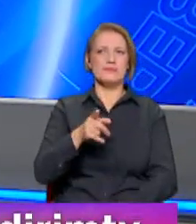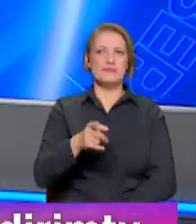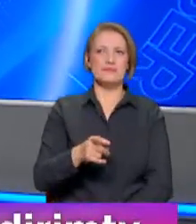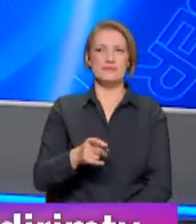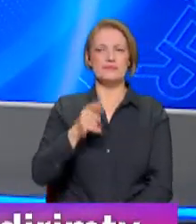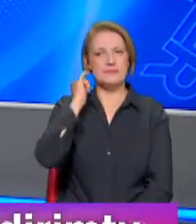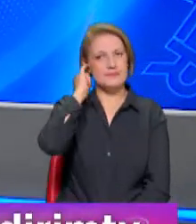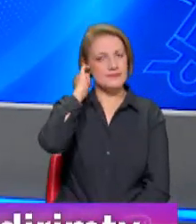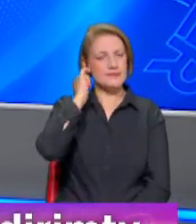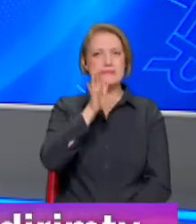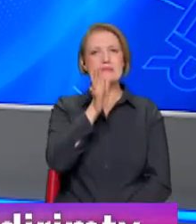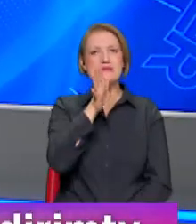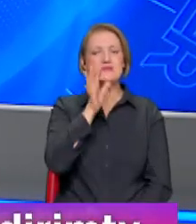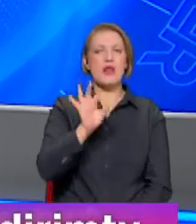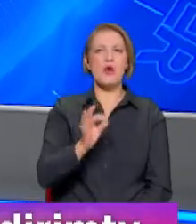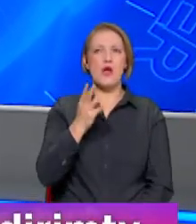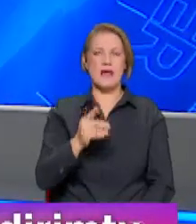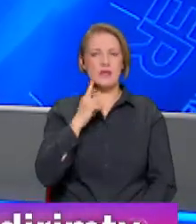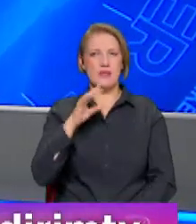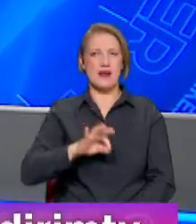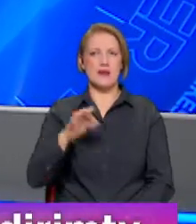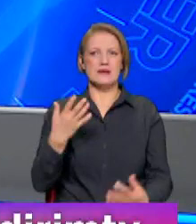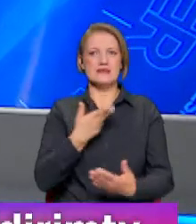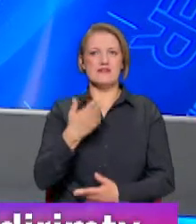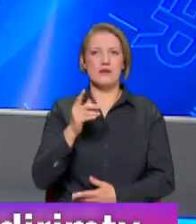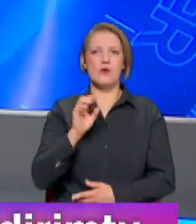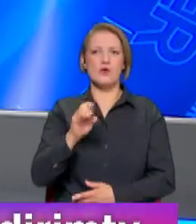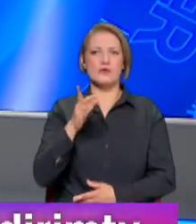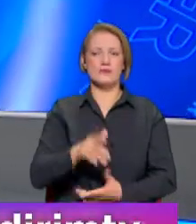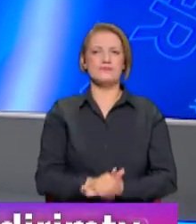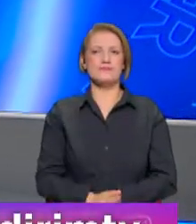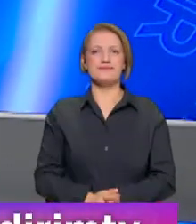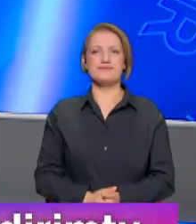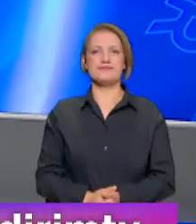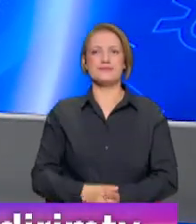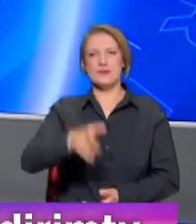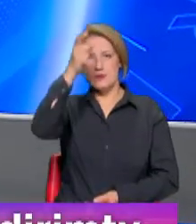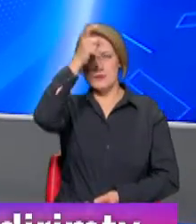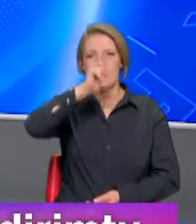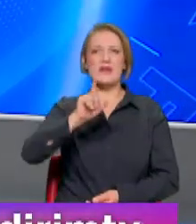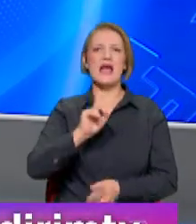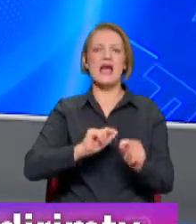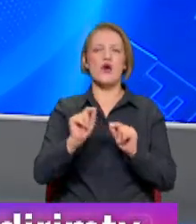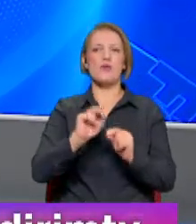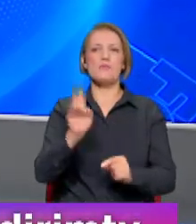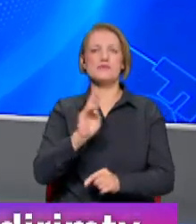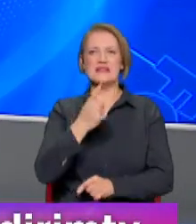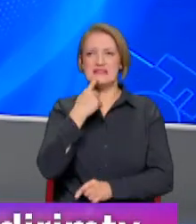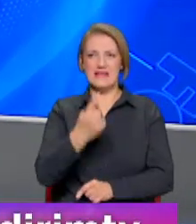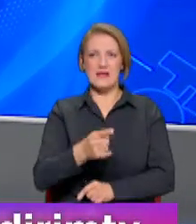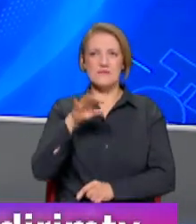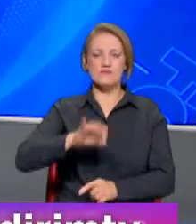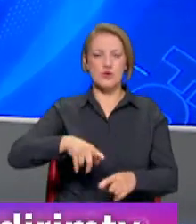göre bilimsel olarak değerlendirdi sevgili hocamız Özgür Demirtaş. Diyor ki Türkiye ekonomi modeli denen şey